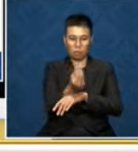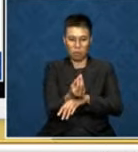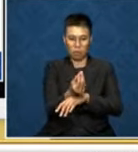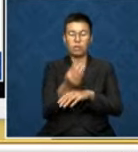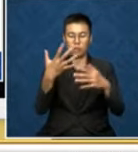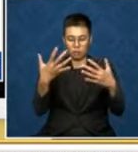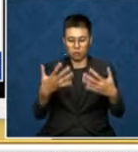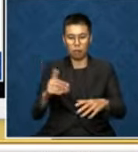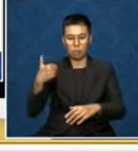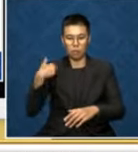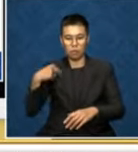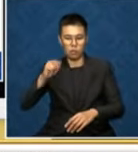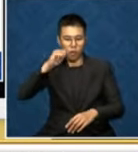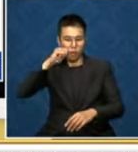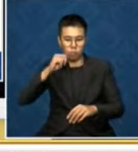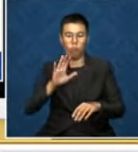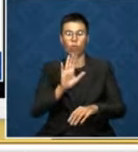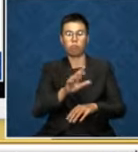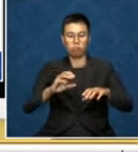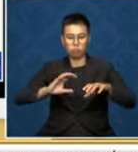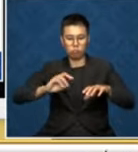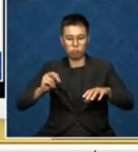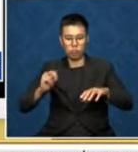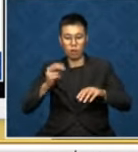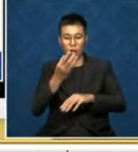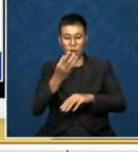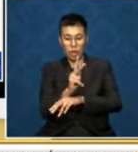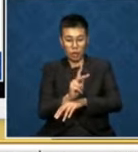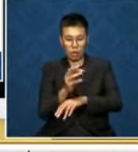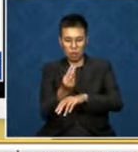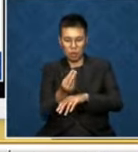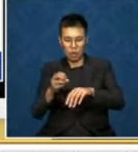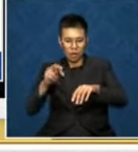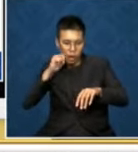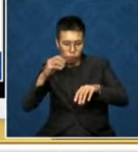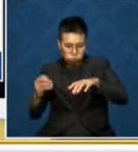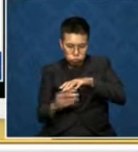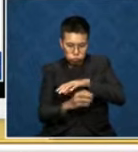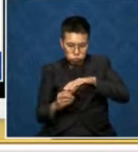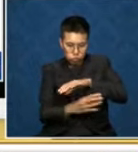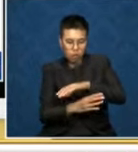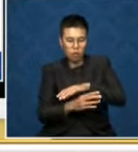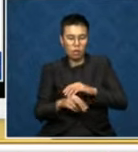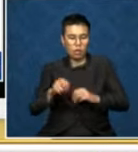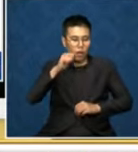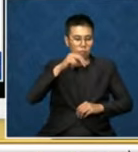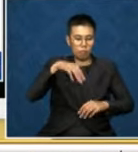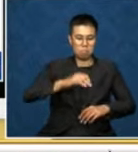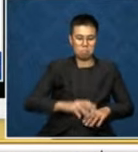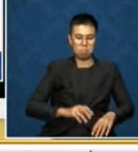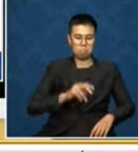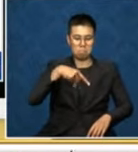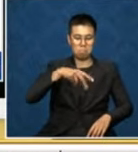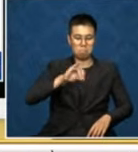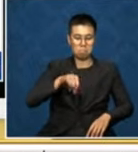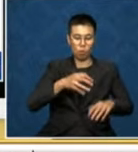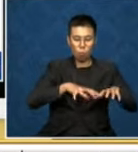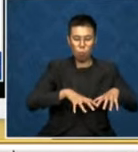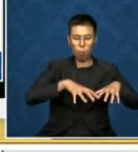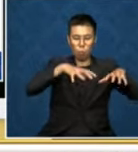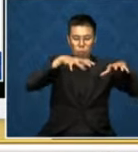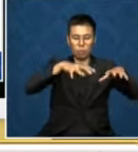ของจังหวัดพิจิตรทุกปีเพื่อแก้ปัญหาภัยแล้งและน้ำท่วมผมขอฝากท่านประธานนำเรียนไปยังกรมชลประทานกระทรวงเกษตรและส